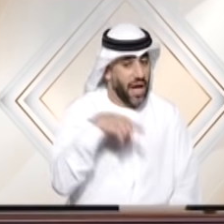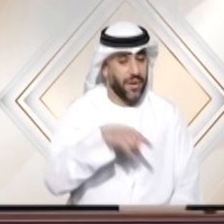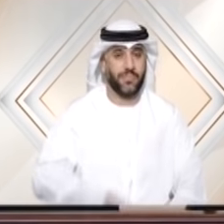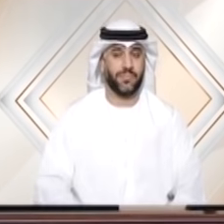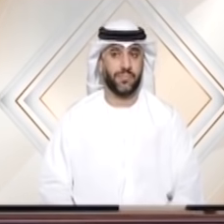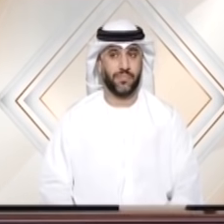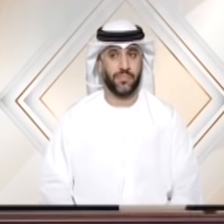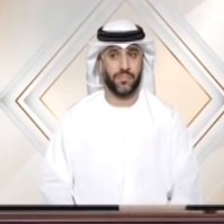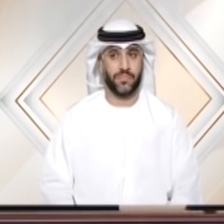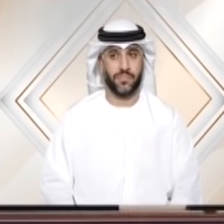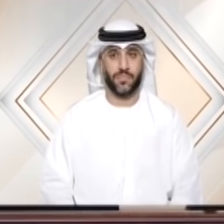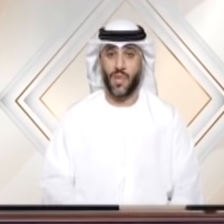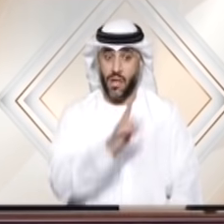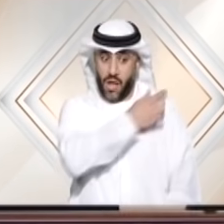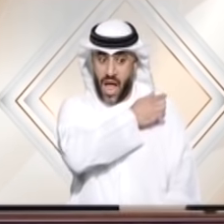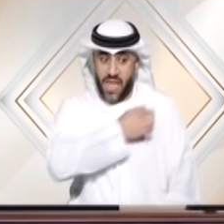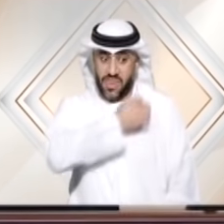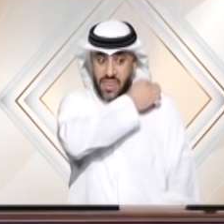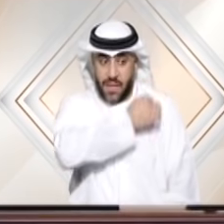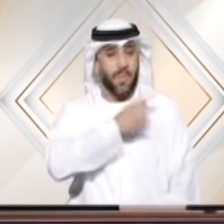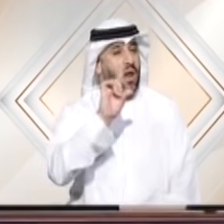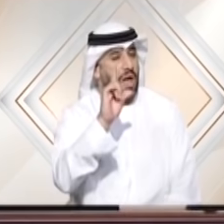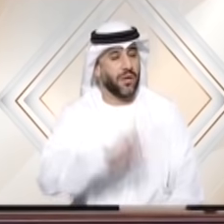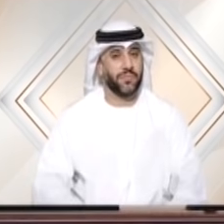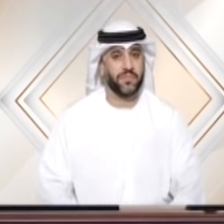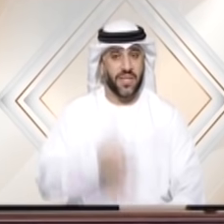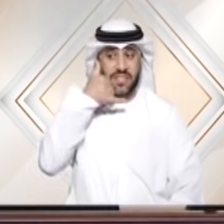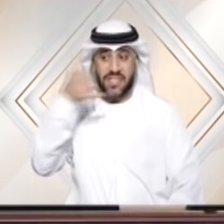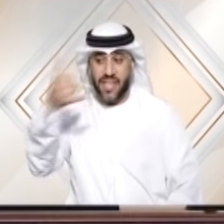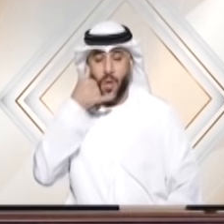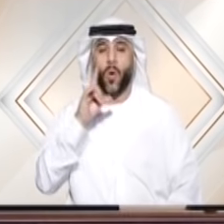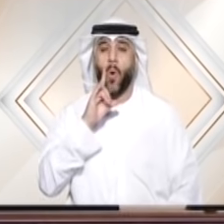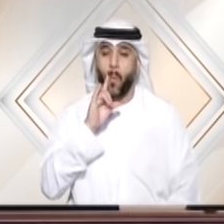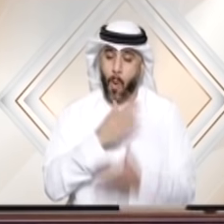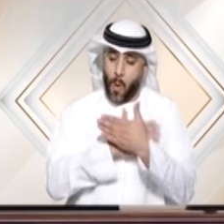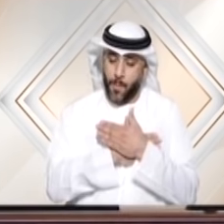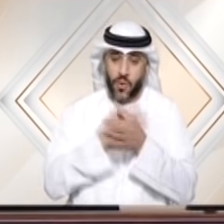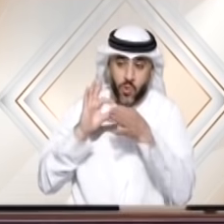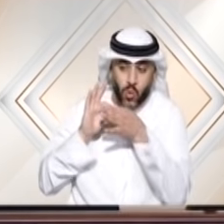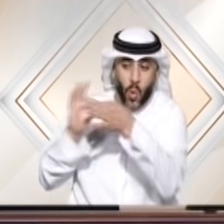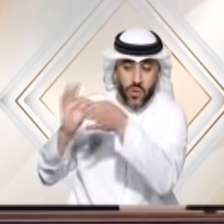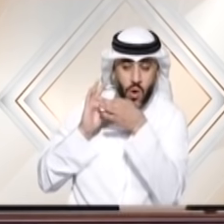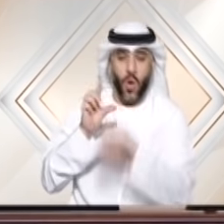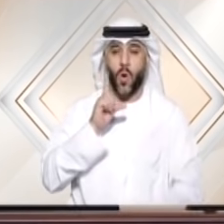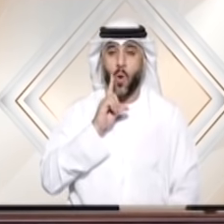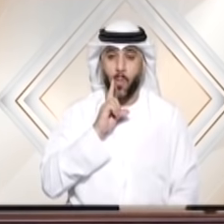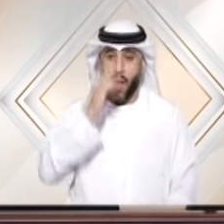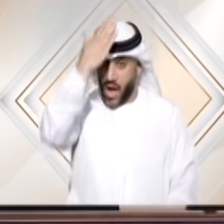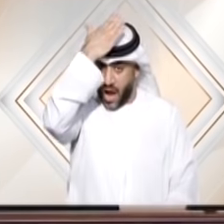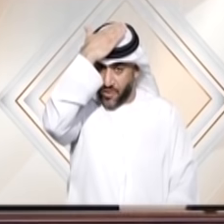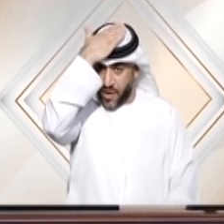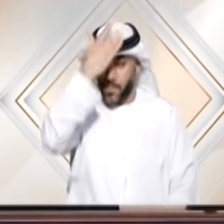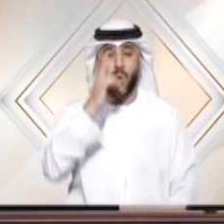سؤالك، انت ما انت اثمه، ابتصلي امك ولا تفكرين انك اثمه، واحسن للوالده، الوالده حبت